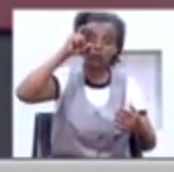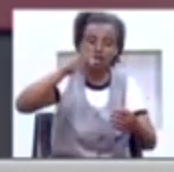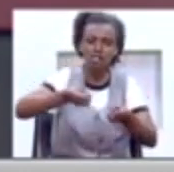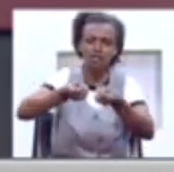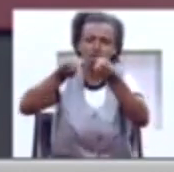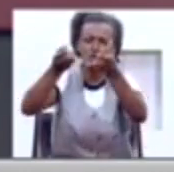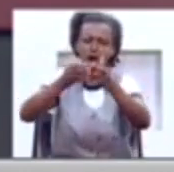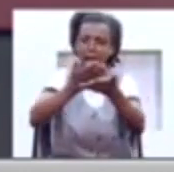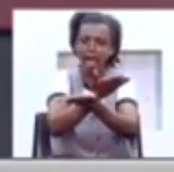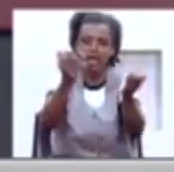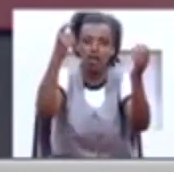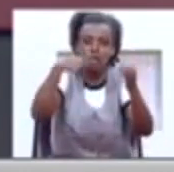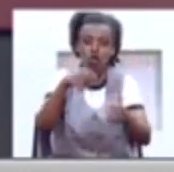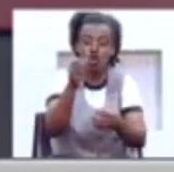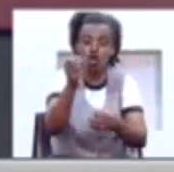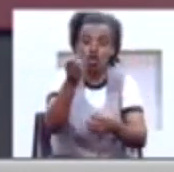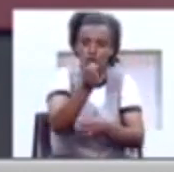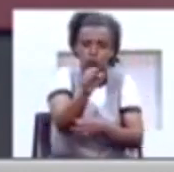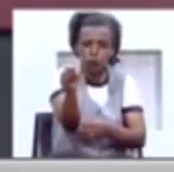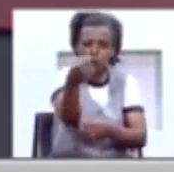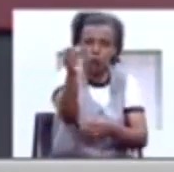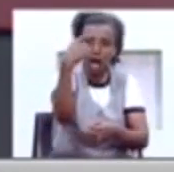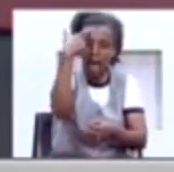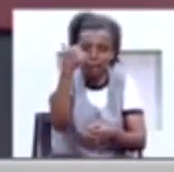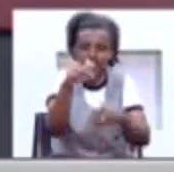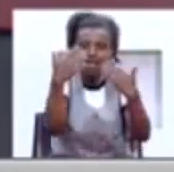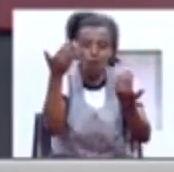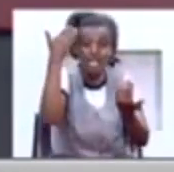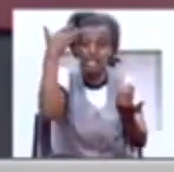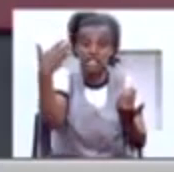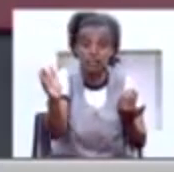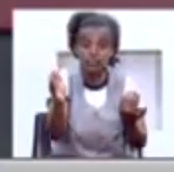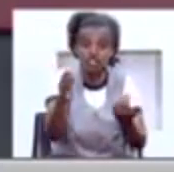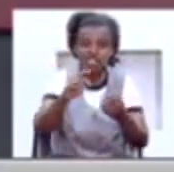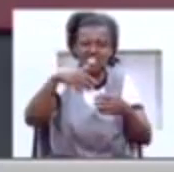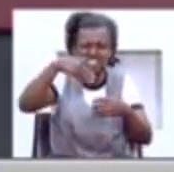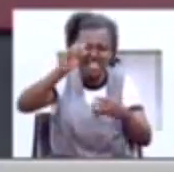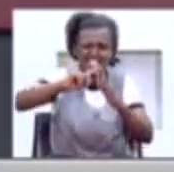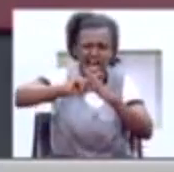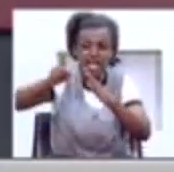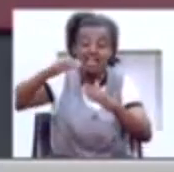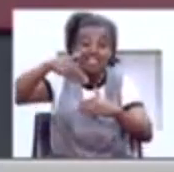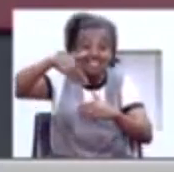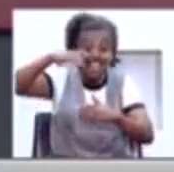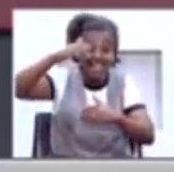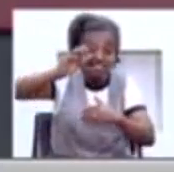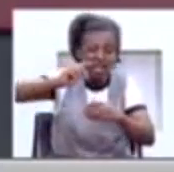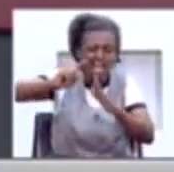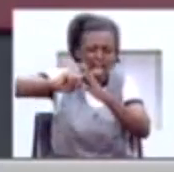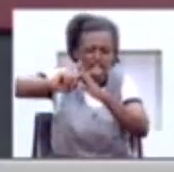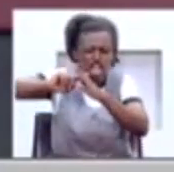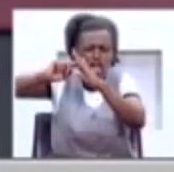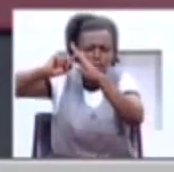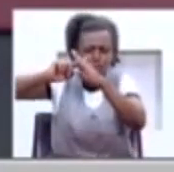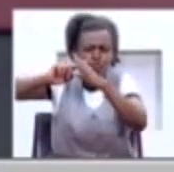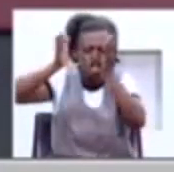Burgumestre umuntu wese ubuyera azwi cyangwa atazwi cyane cyane impunzi aho muhumve cyane cyane impunzi nuko bivuga ko